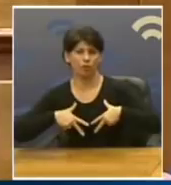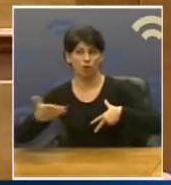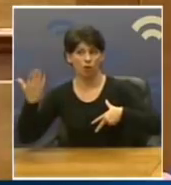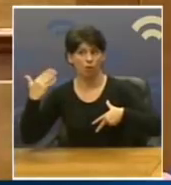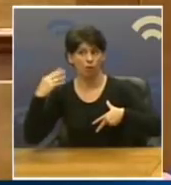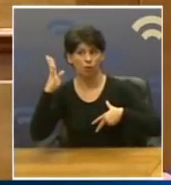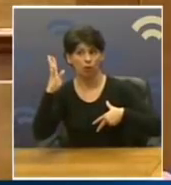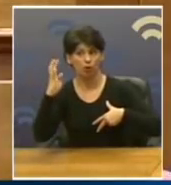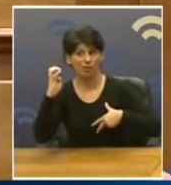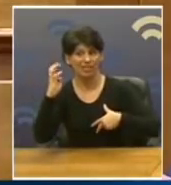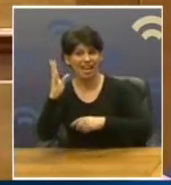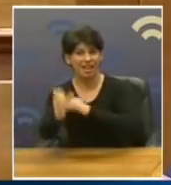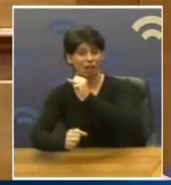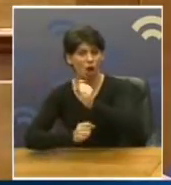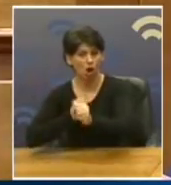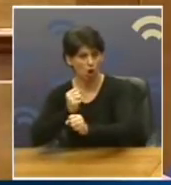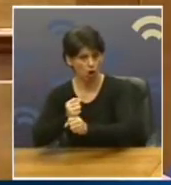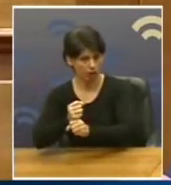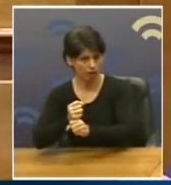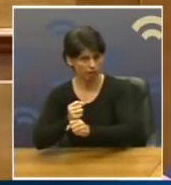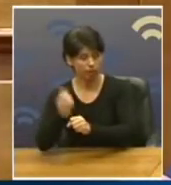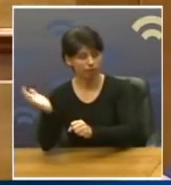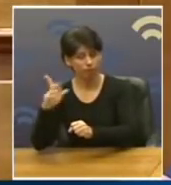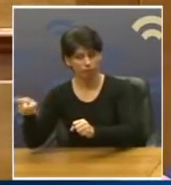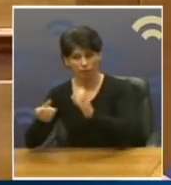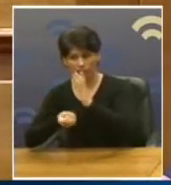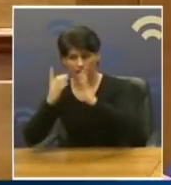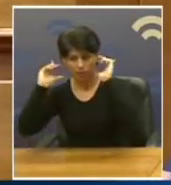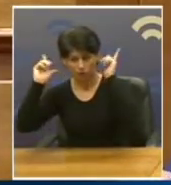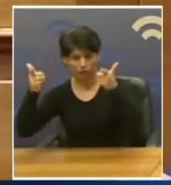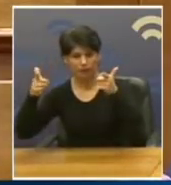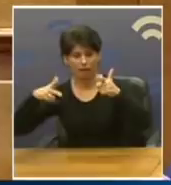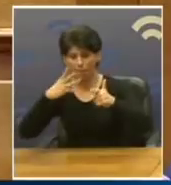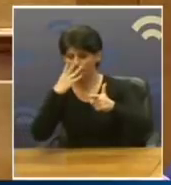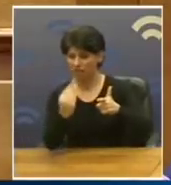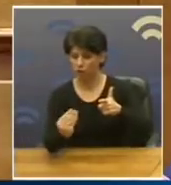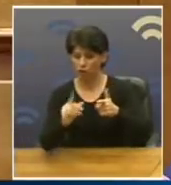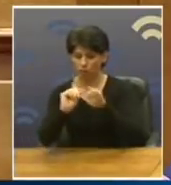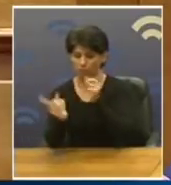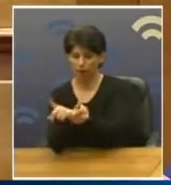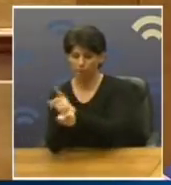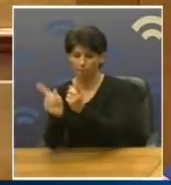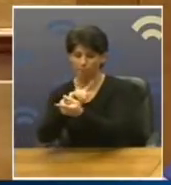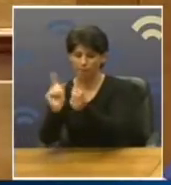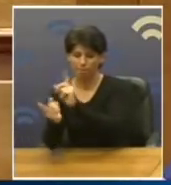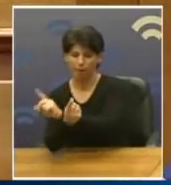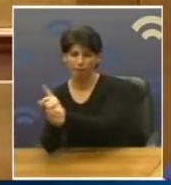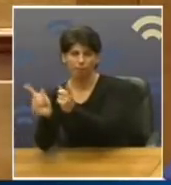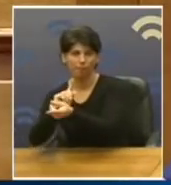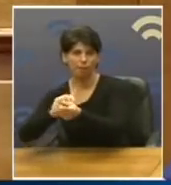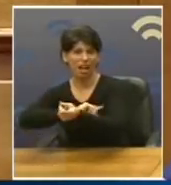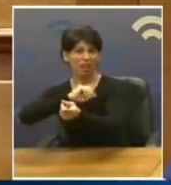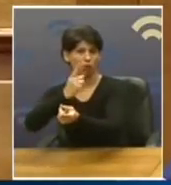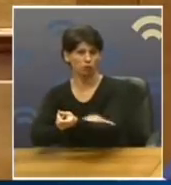χρόνια, όσο η Νέα Δημοκρατία και Πασόκ εναλλάσσοντας την εξουσία, δεν είδαμε καμιά σχετική